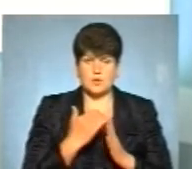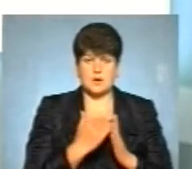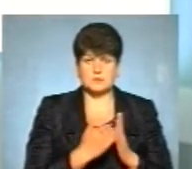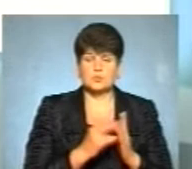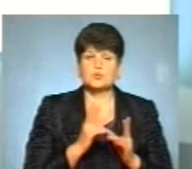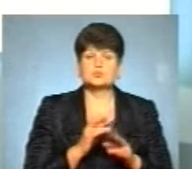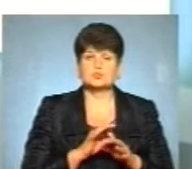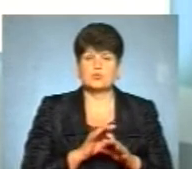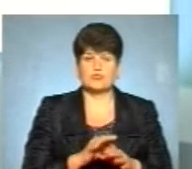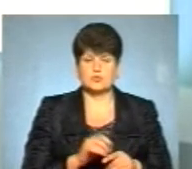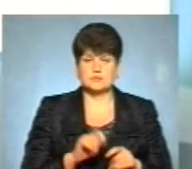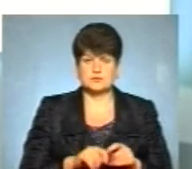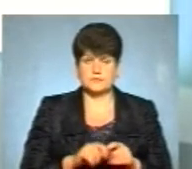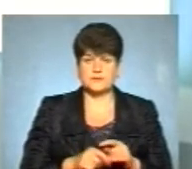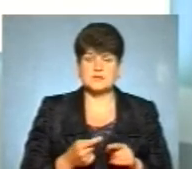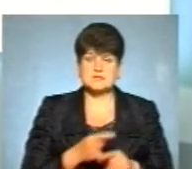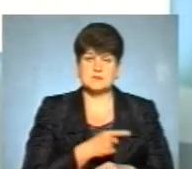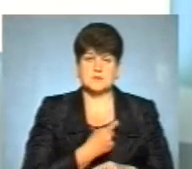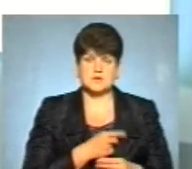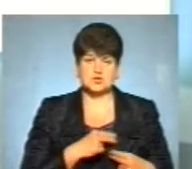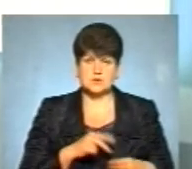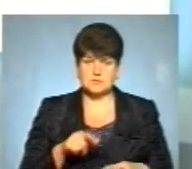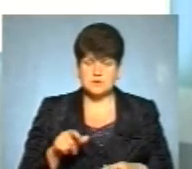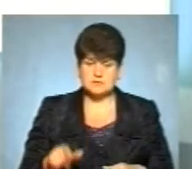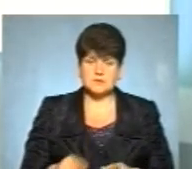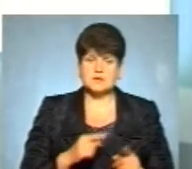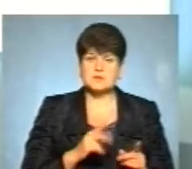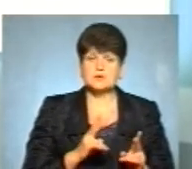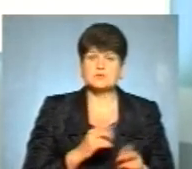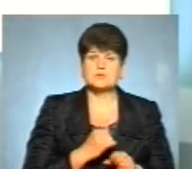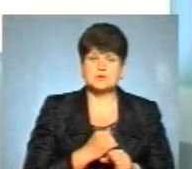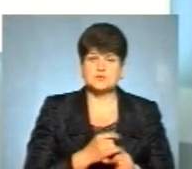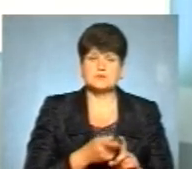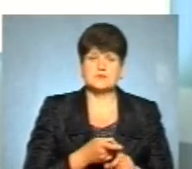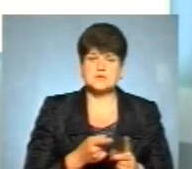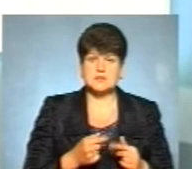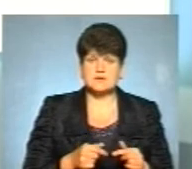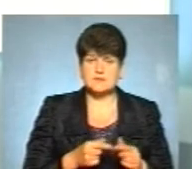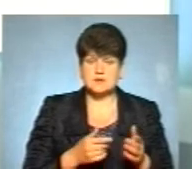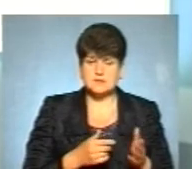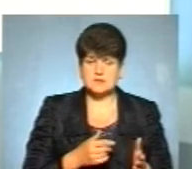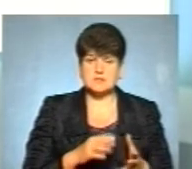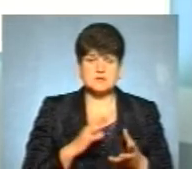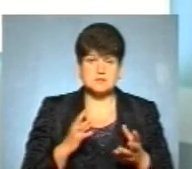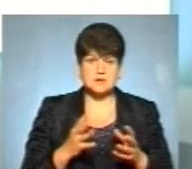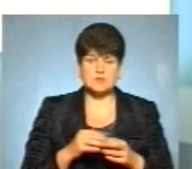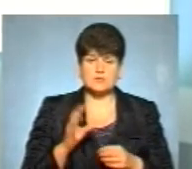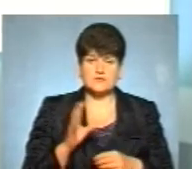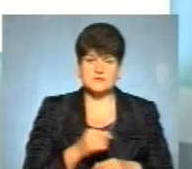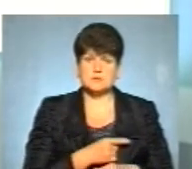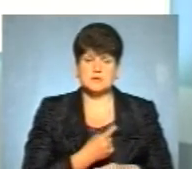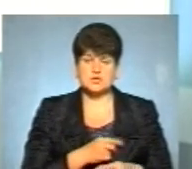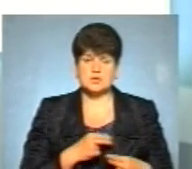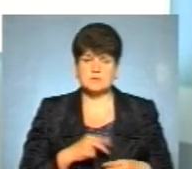проводимо ІФА-тестування. Це в першу чергу медичним працівникам, ті, які працюють в інфекційних відділеннях, загалом всім медичним працівникам,